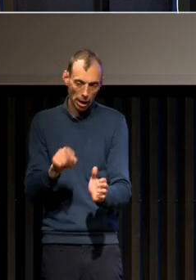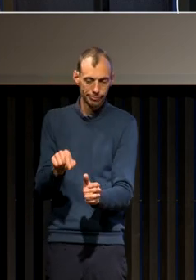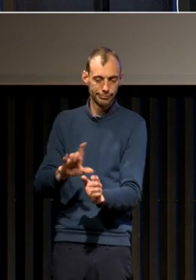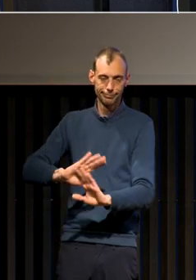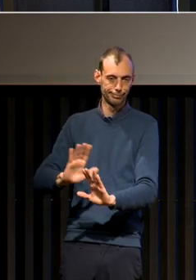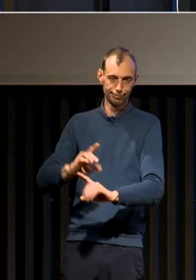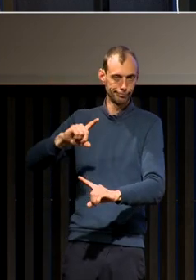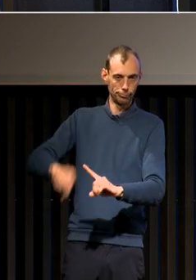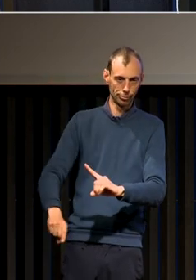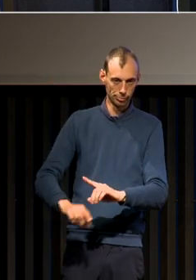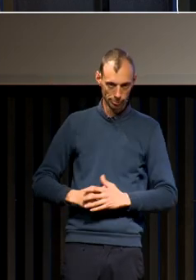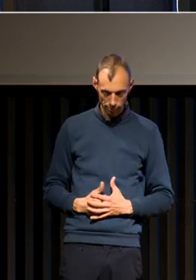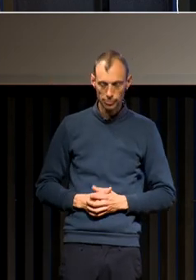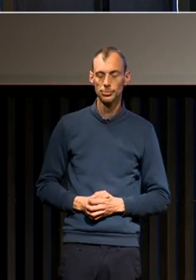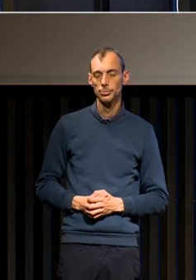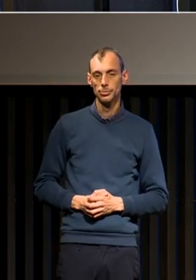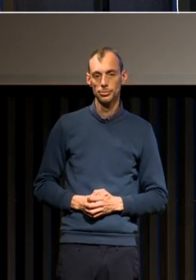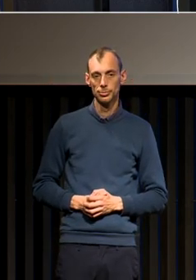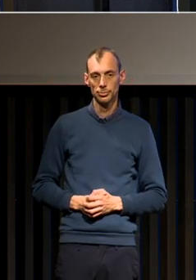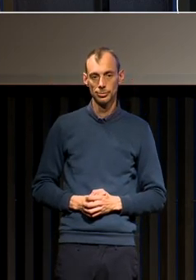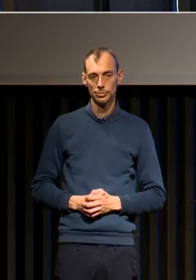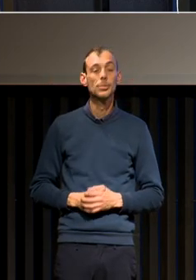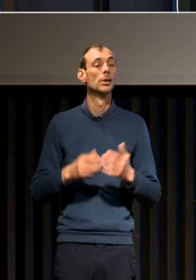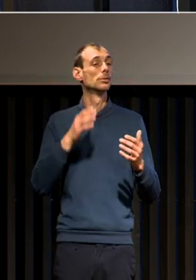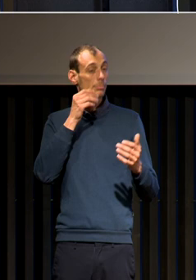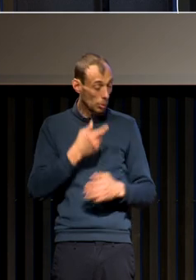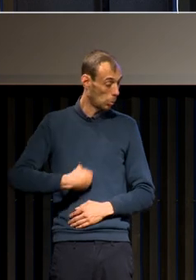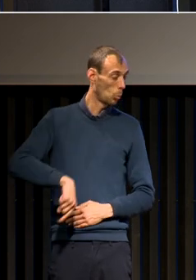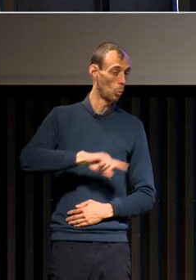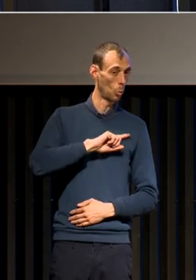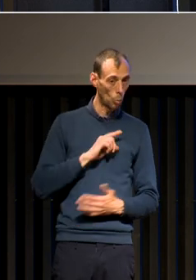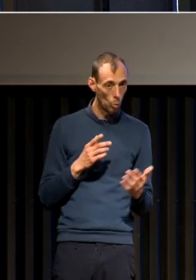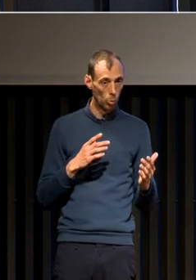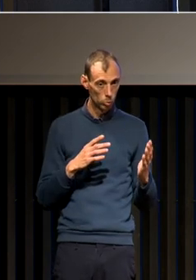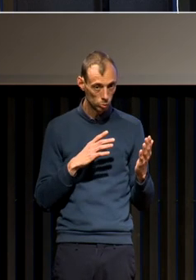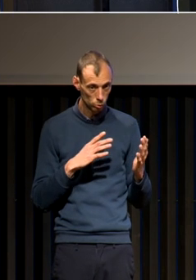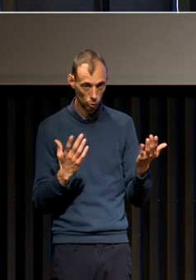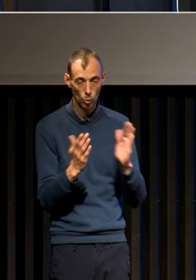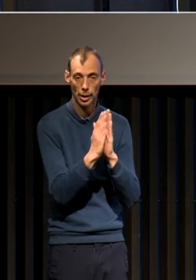Et nous avons mis en place tous un registre d'inscription de ces demandes.